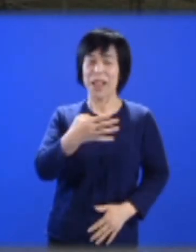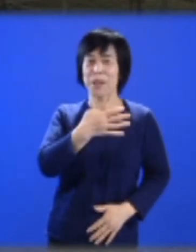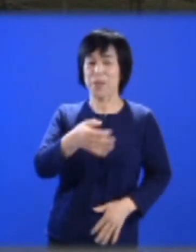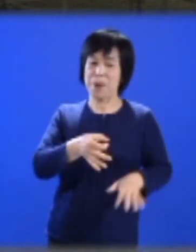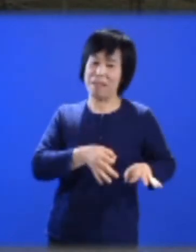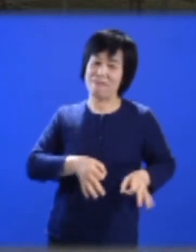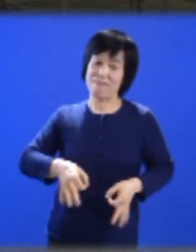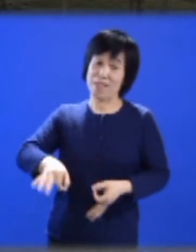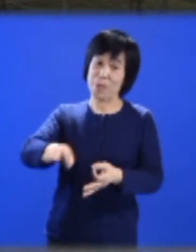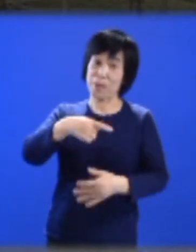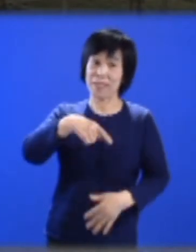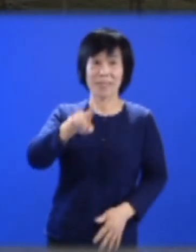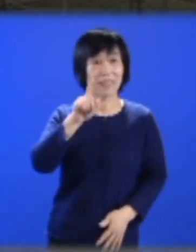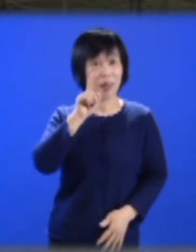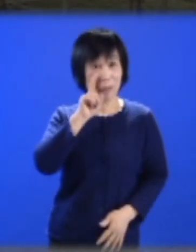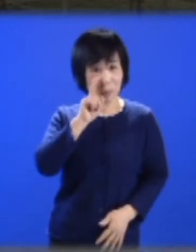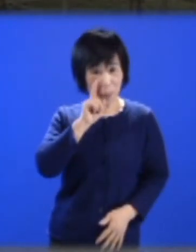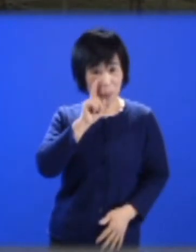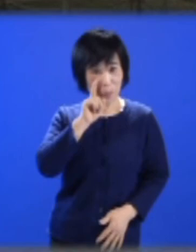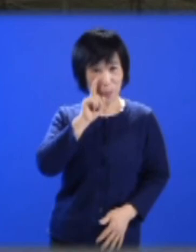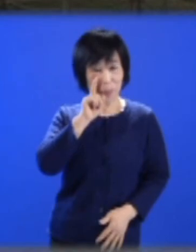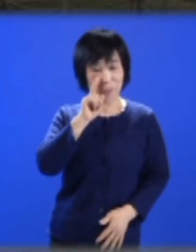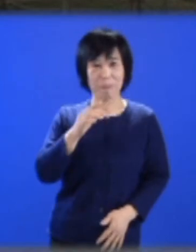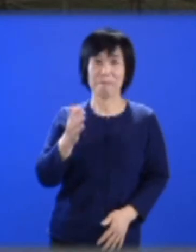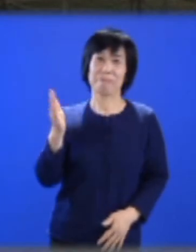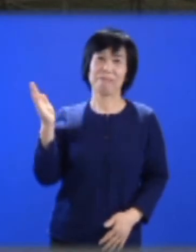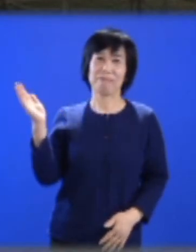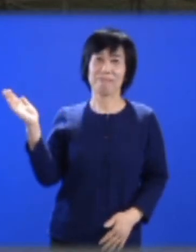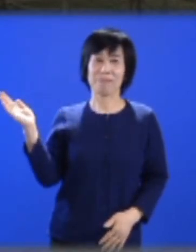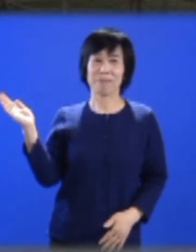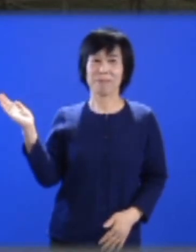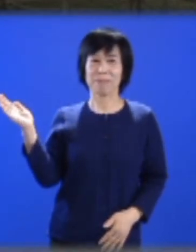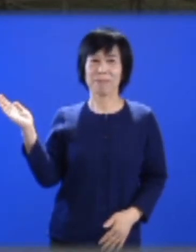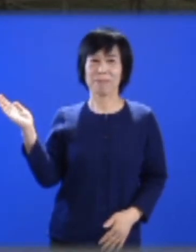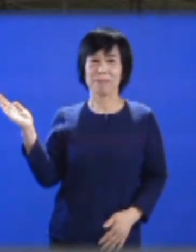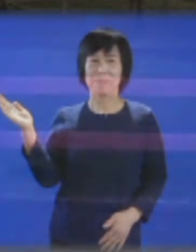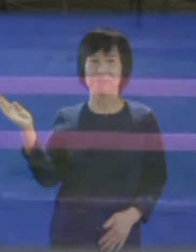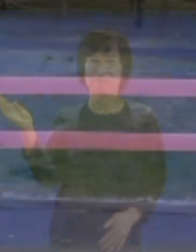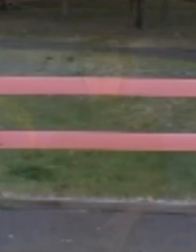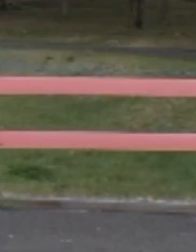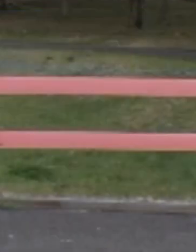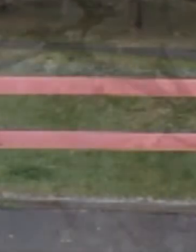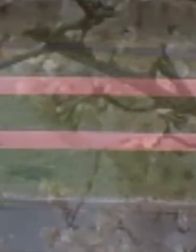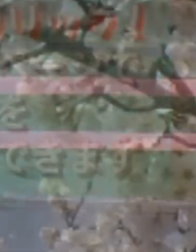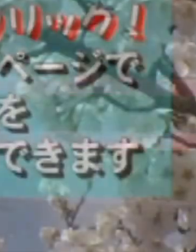日市競輪に行ってみようをお送りします。次回もお楽しみに。